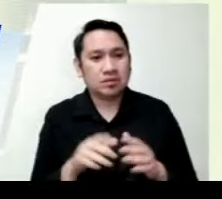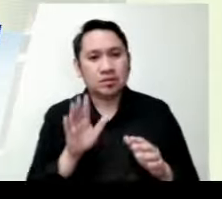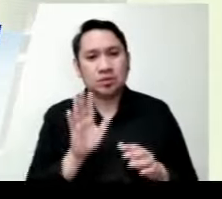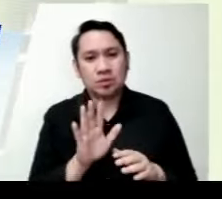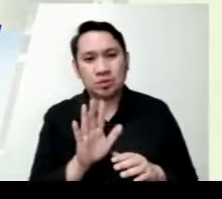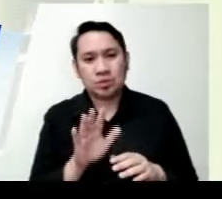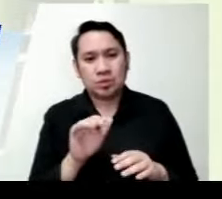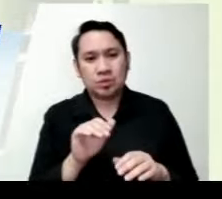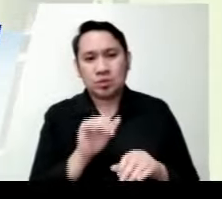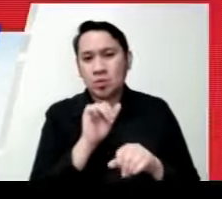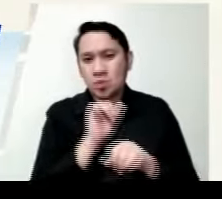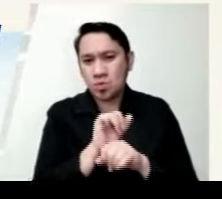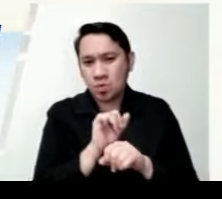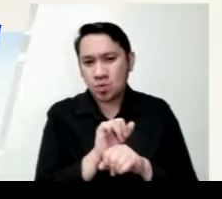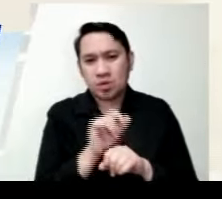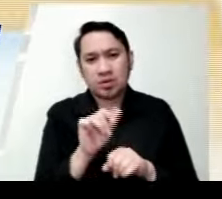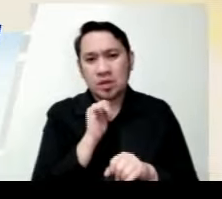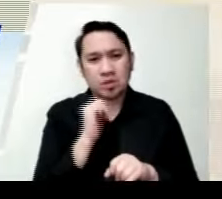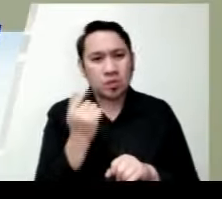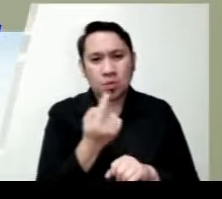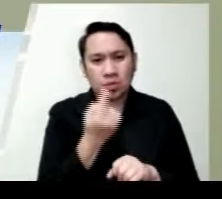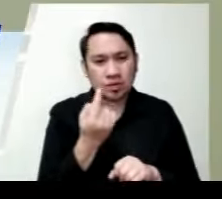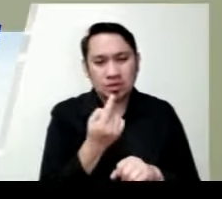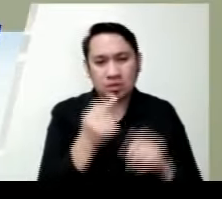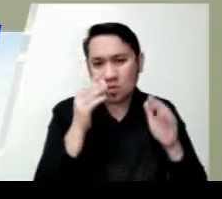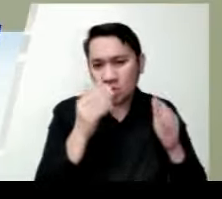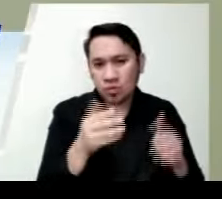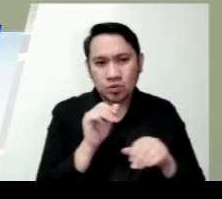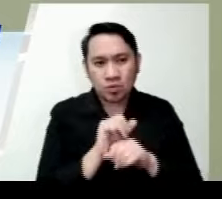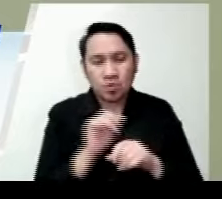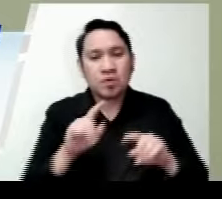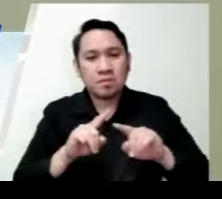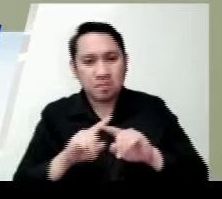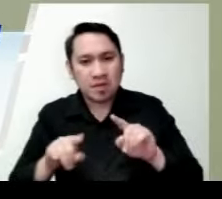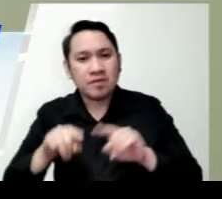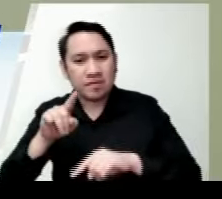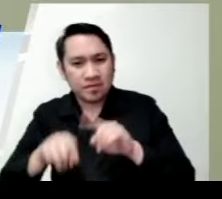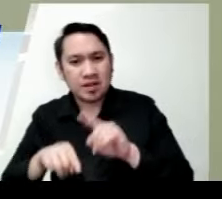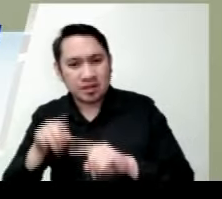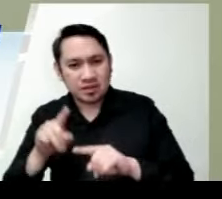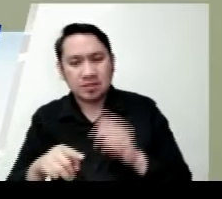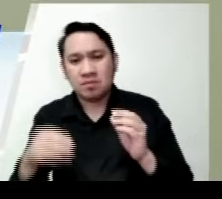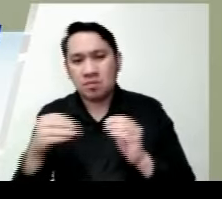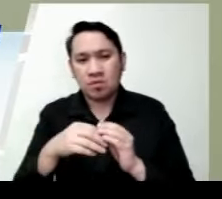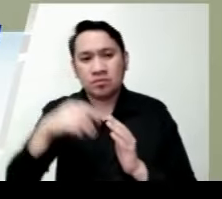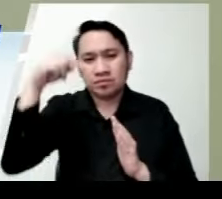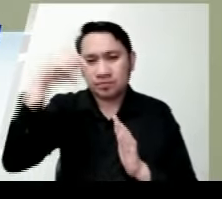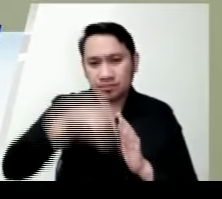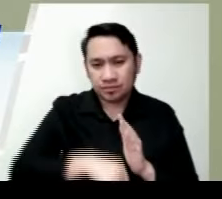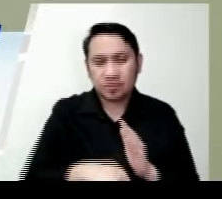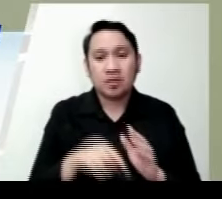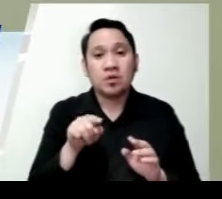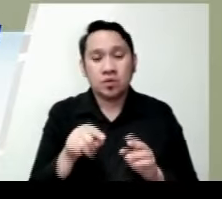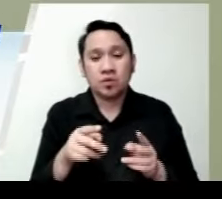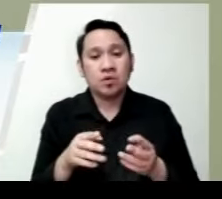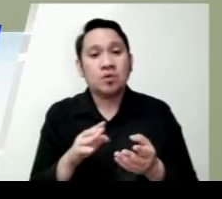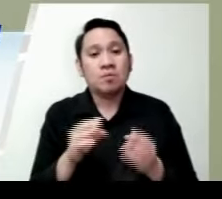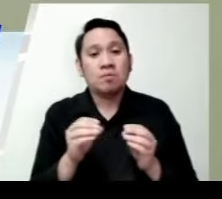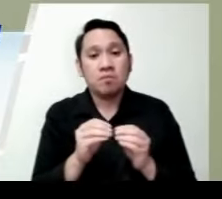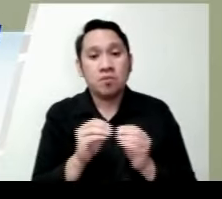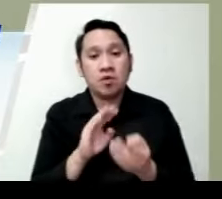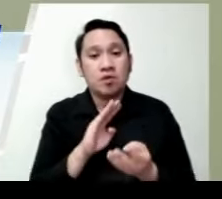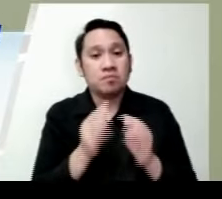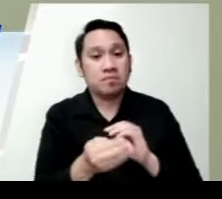kanilang pinag-uusapan. I'd like to think na mas nagiging close kami ni David sa